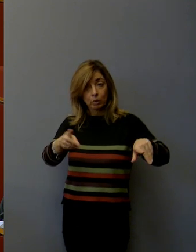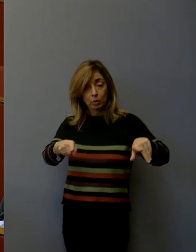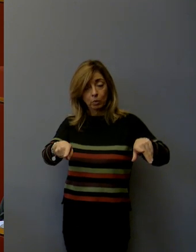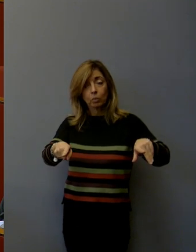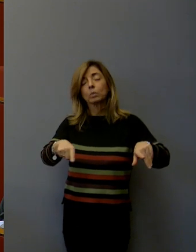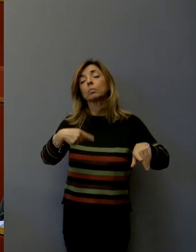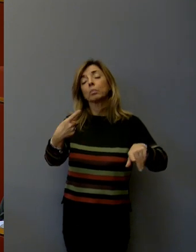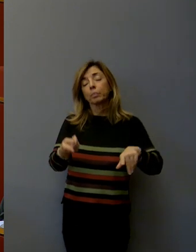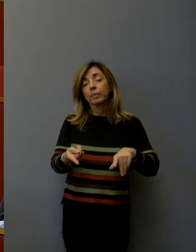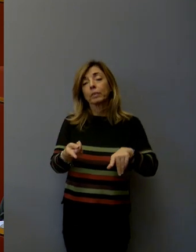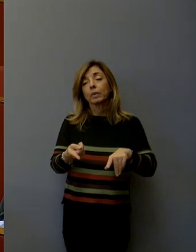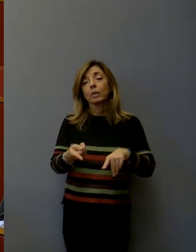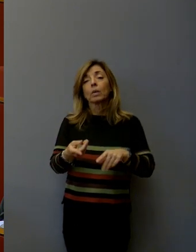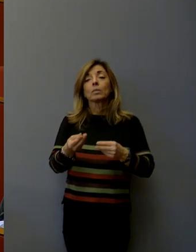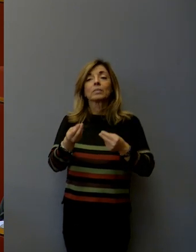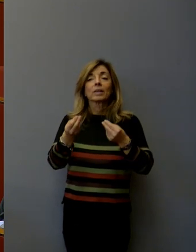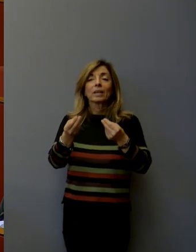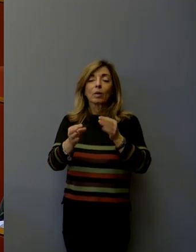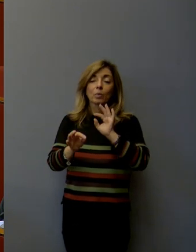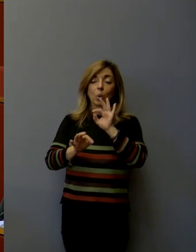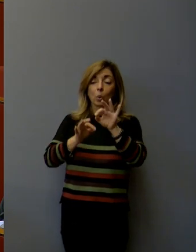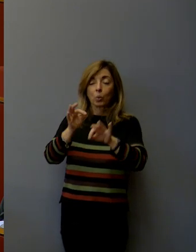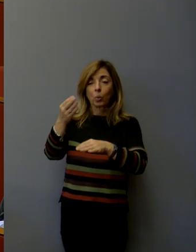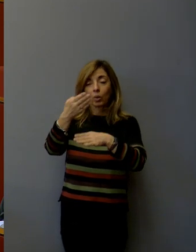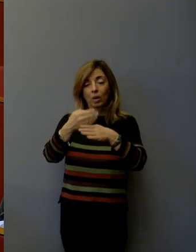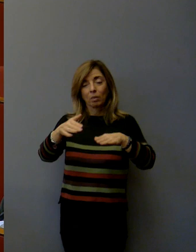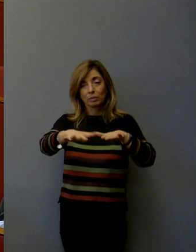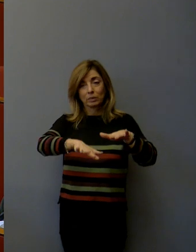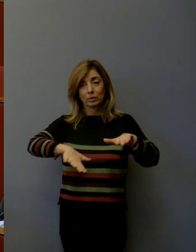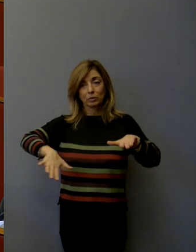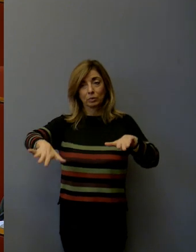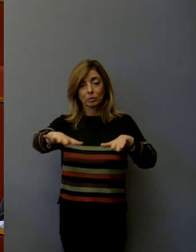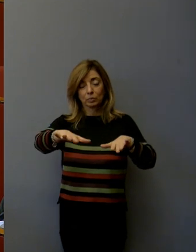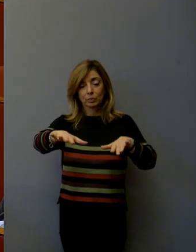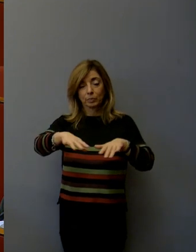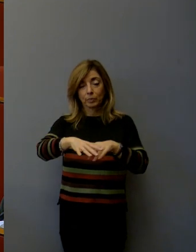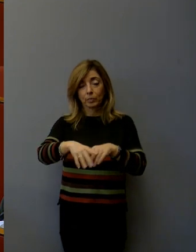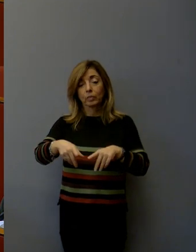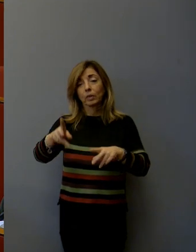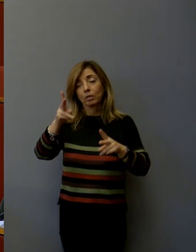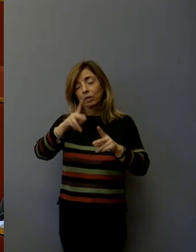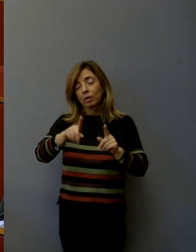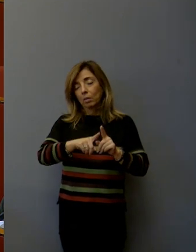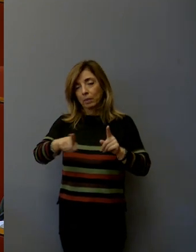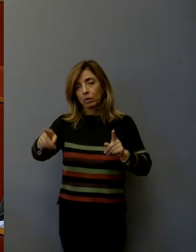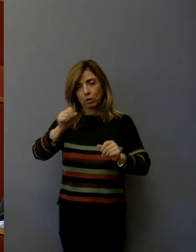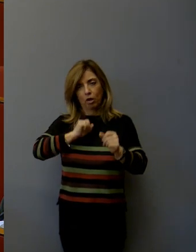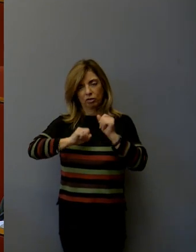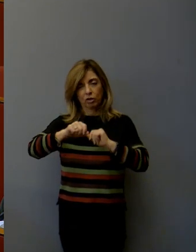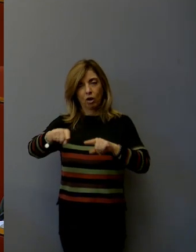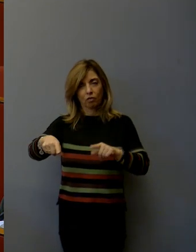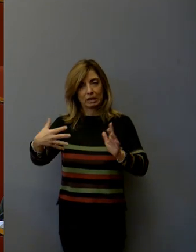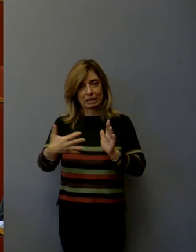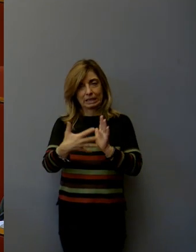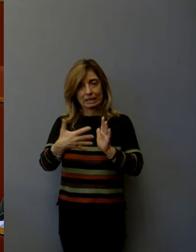di nuovo un'immagine di cura in un pezzo di una zona e soffre molto in questo periodo e